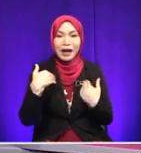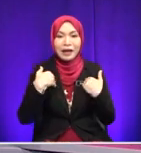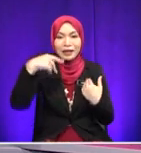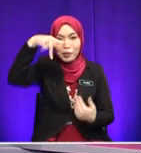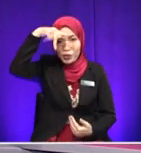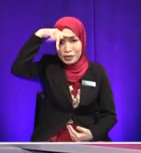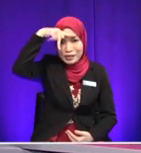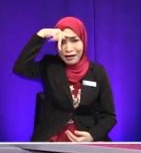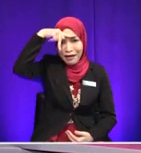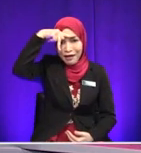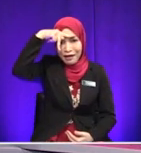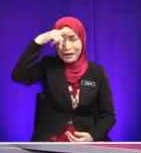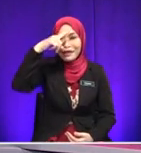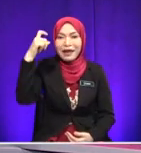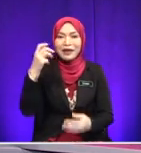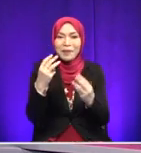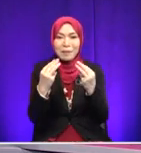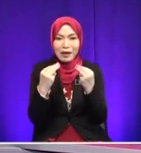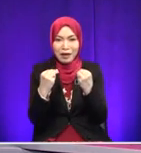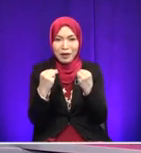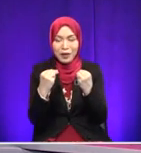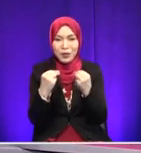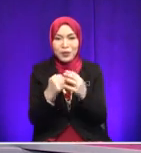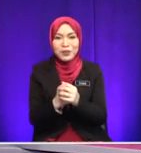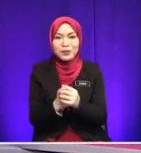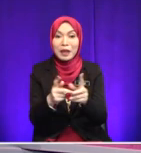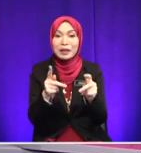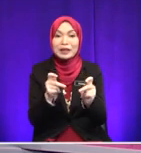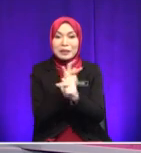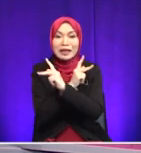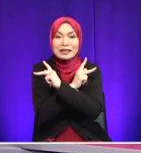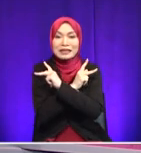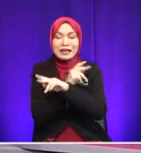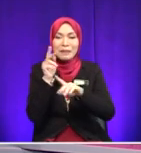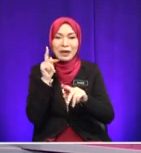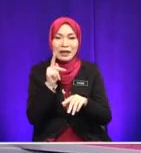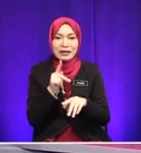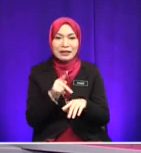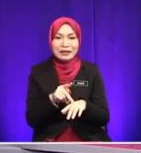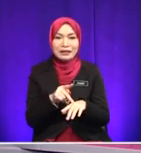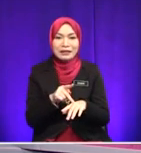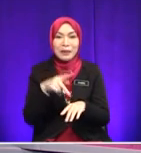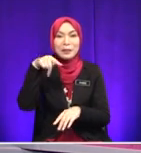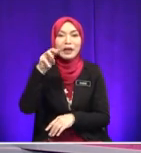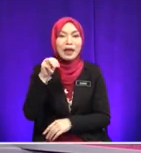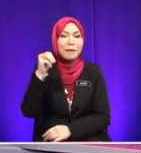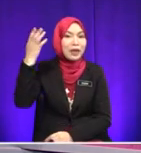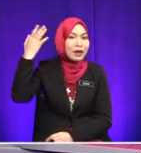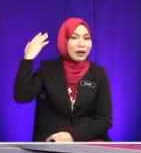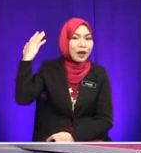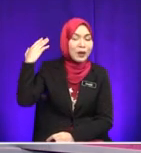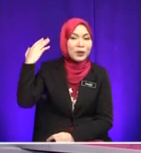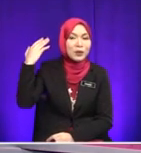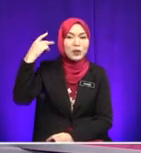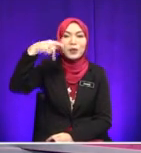Putra Al-Haj. Jadi persoalan sudah terjawab. Kenapa dinamakan Wisma Putra? Terima kasih Puniten. Seterusnya